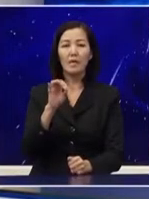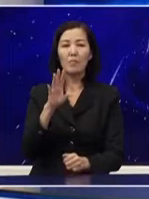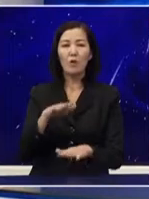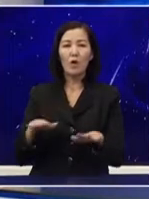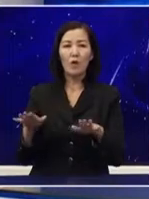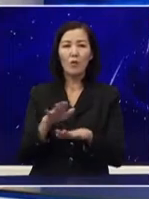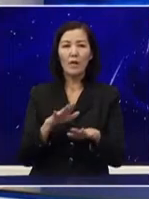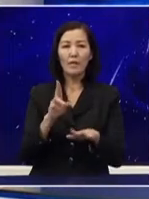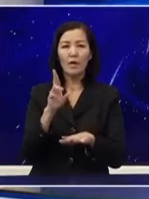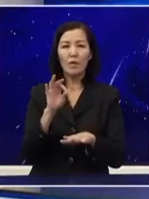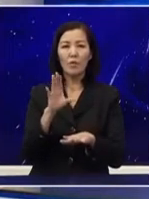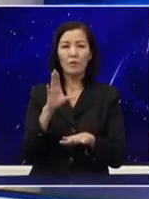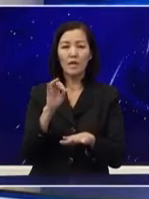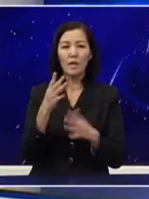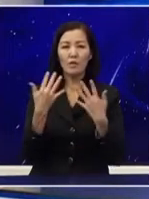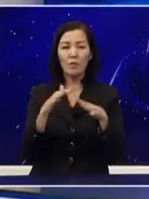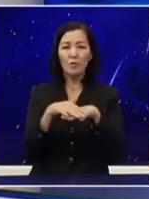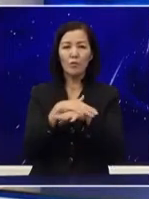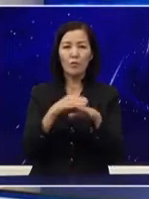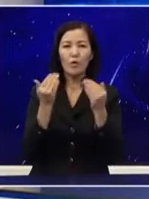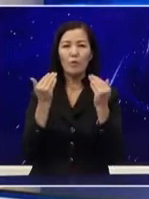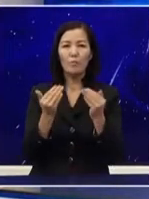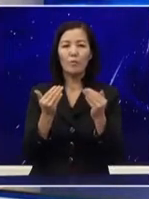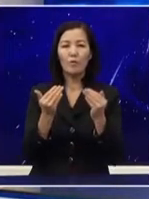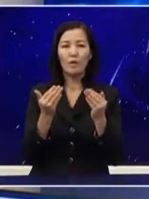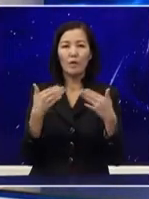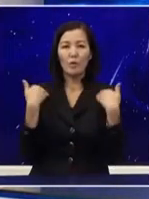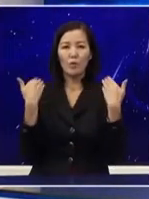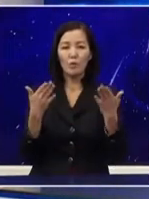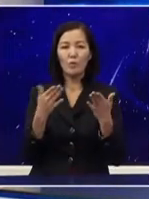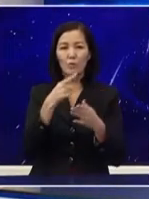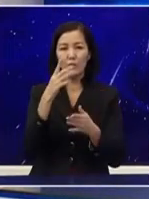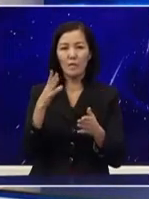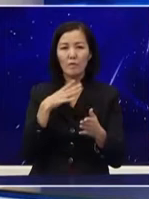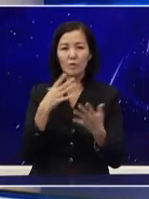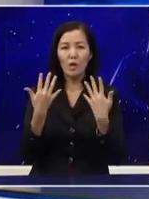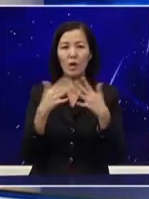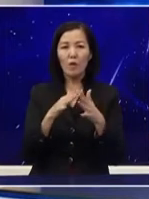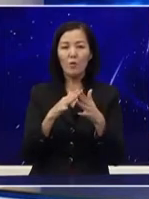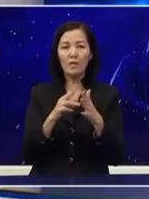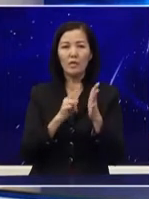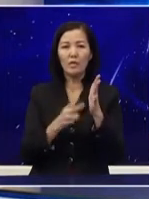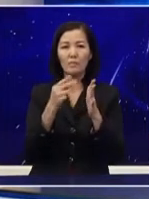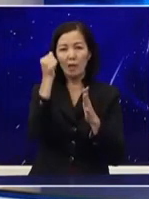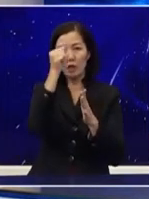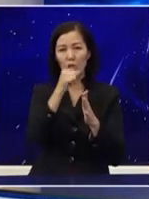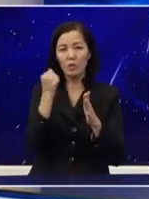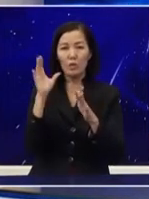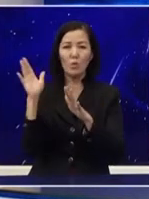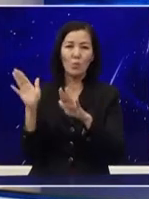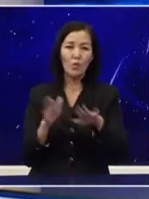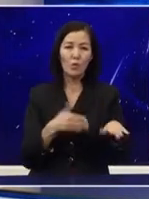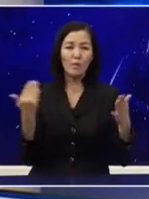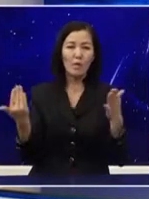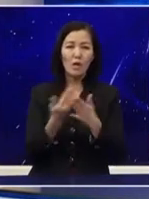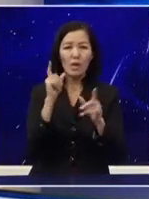Кербұлақ ауданына қарасты Қосағаш ауылы тұрғындары бүгін бір-біріне құтты болсын айтып жүр. Ауылдарында араға 72 жыл салып жаңа мектеп